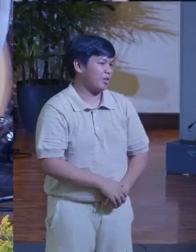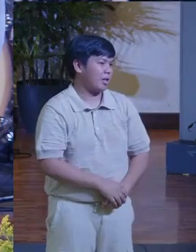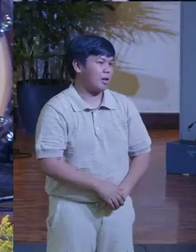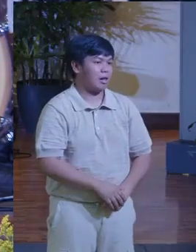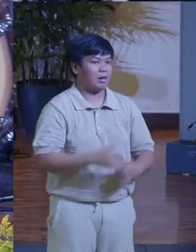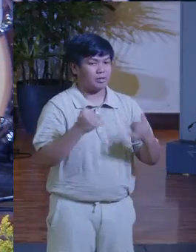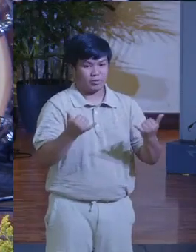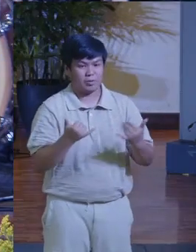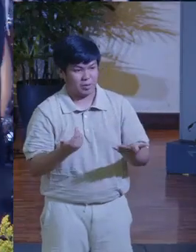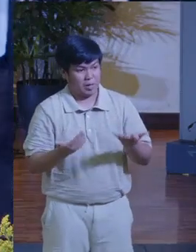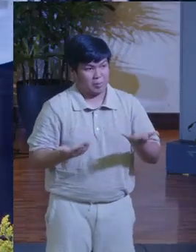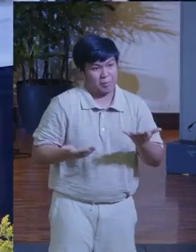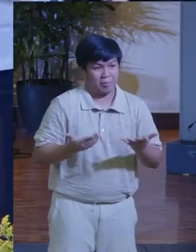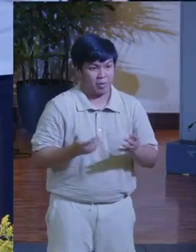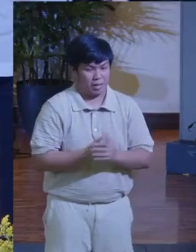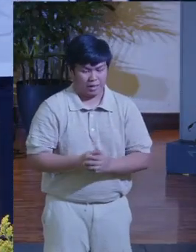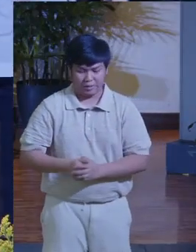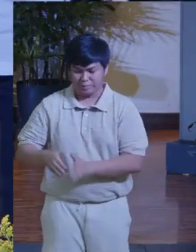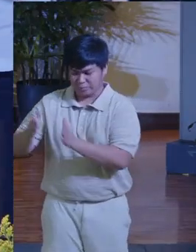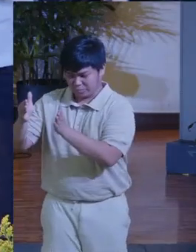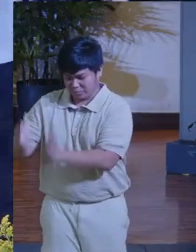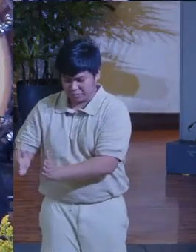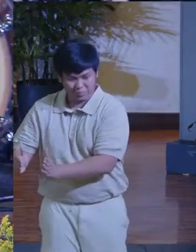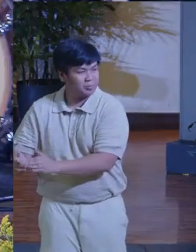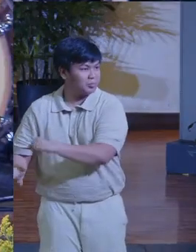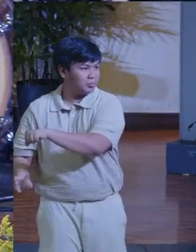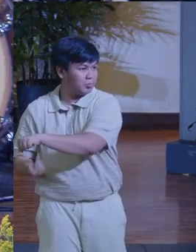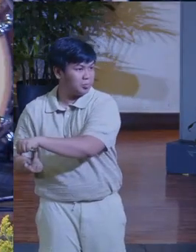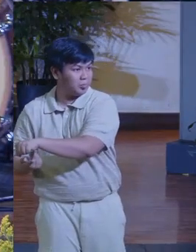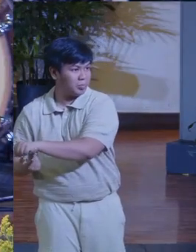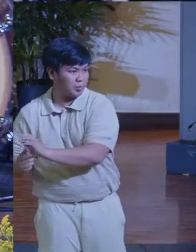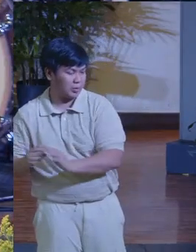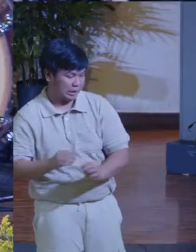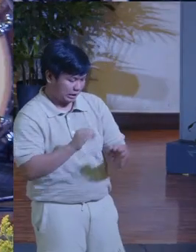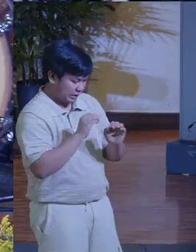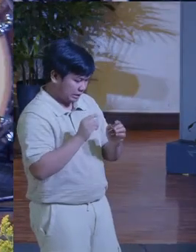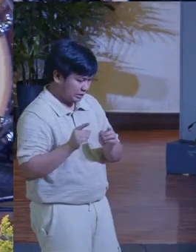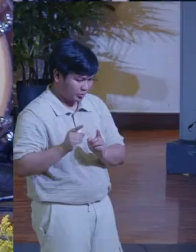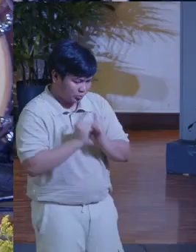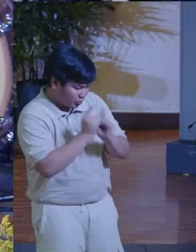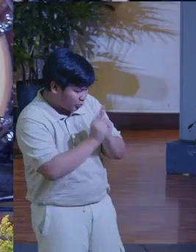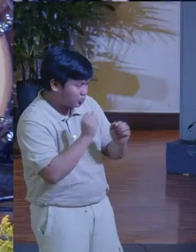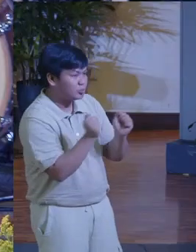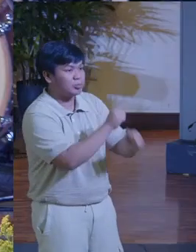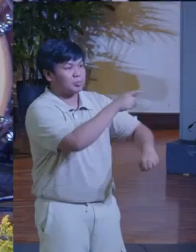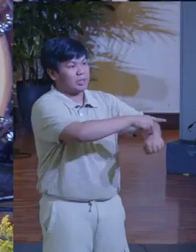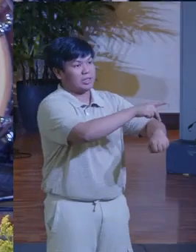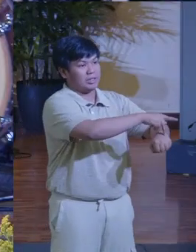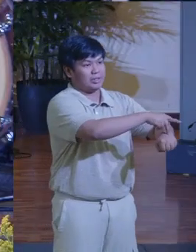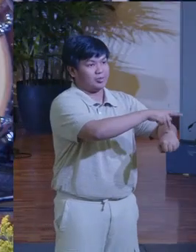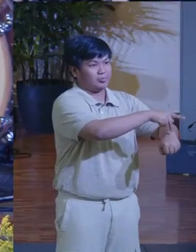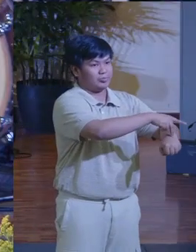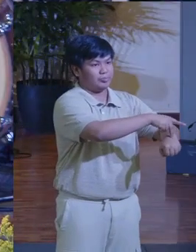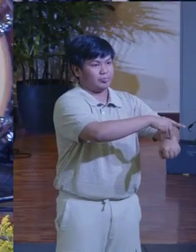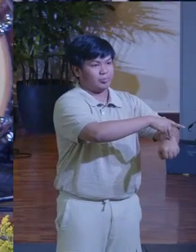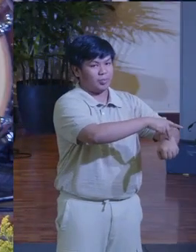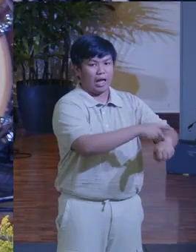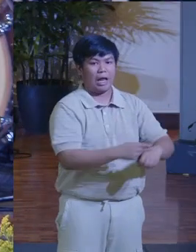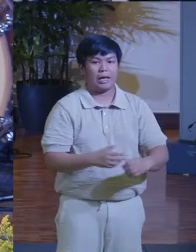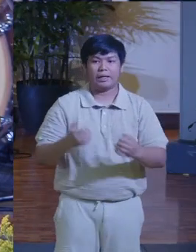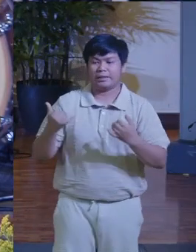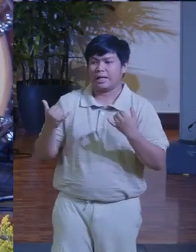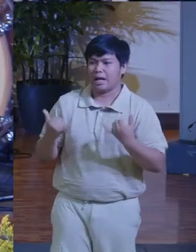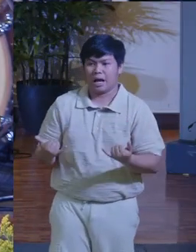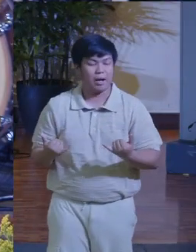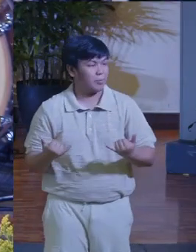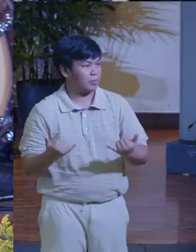So nandyan si Pedro, nandito si Pablo, at siya'y pinangangaralan ni Pablo. No? So much for